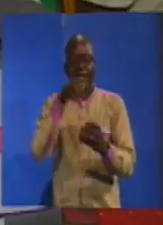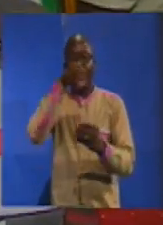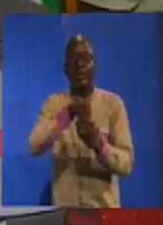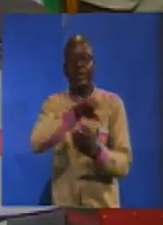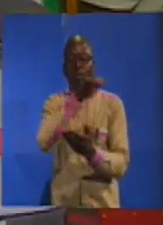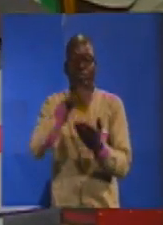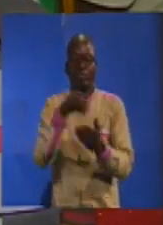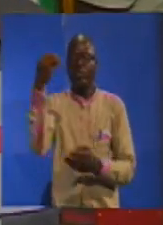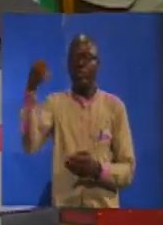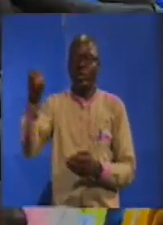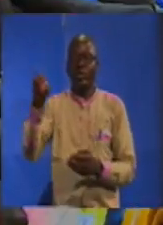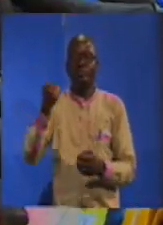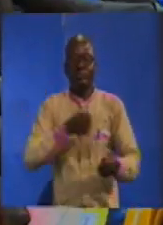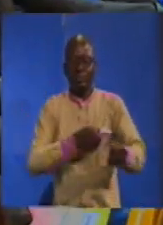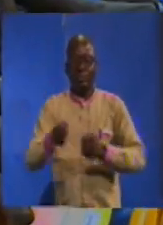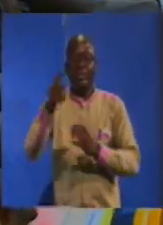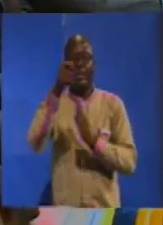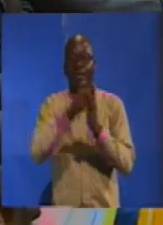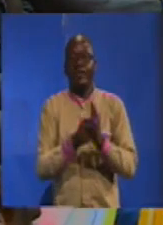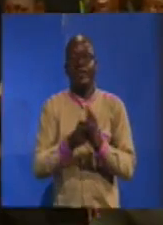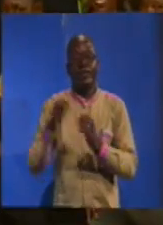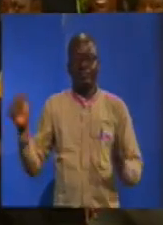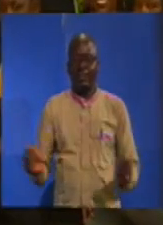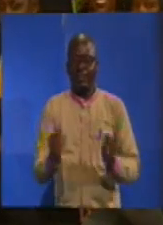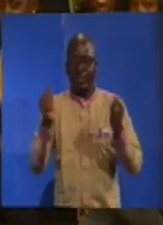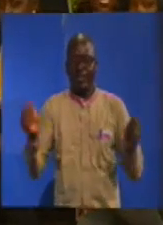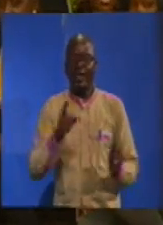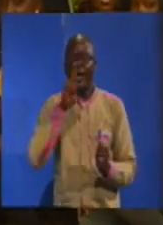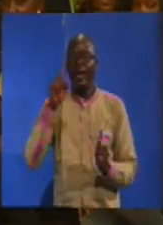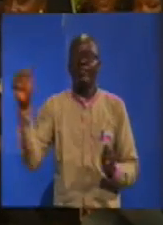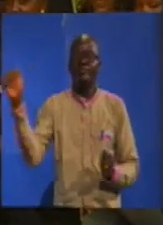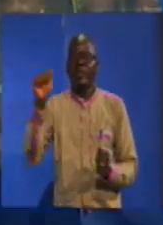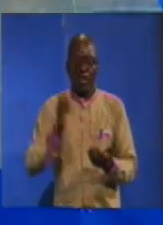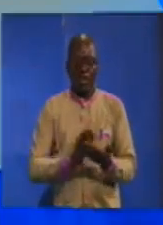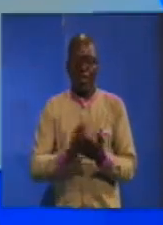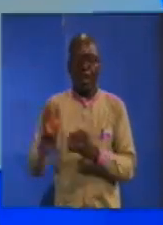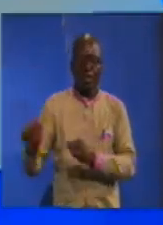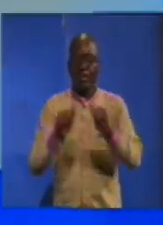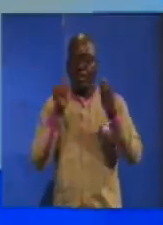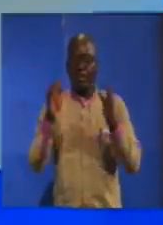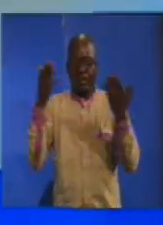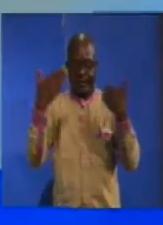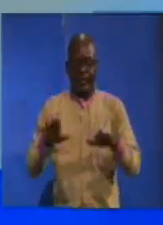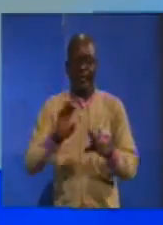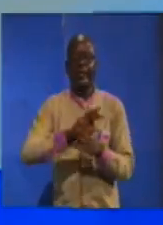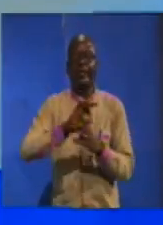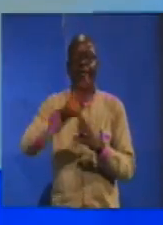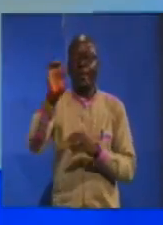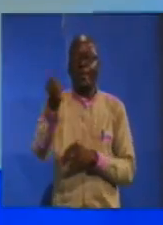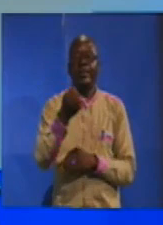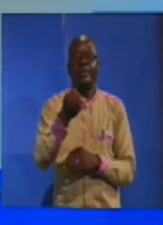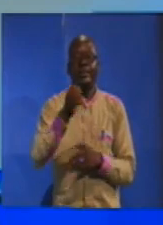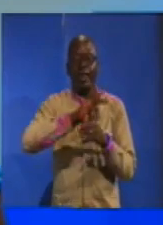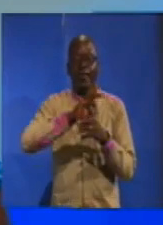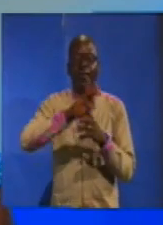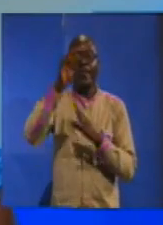centre-ouest et dont la gestion et l'animation seront assurées par les agents déjà formés. La formation